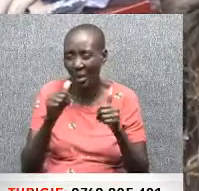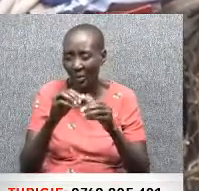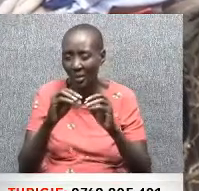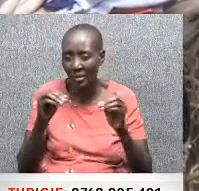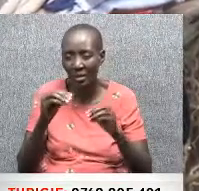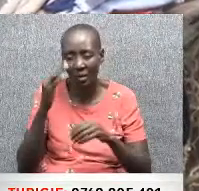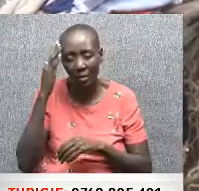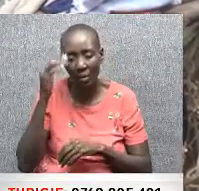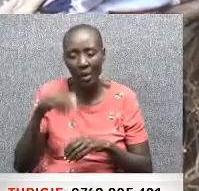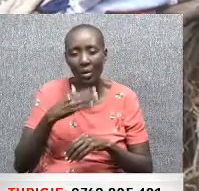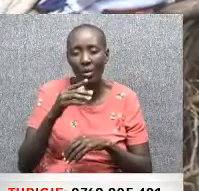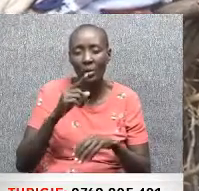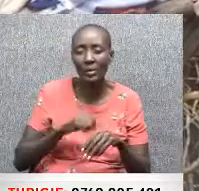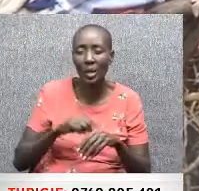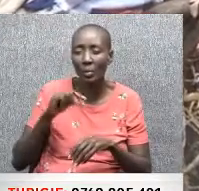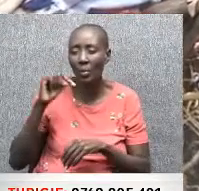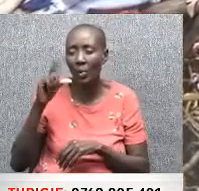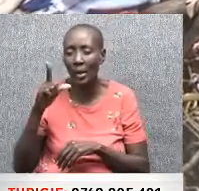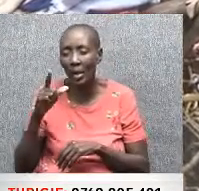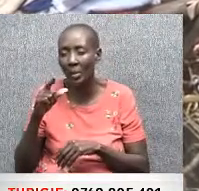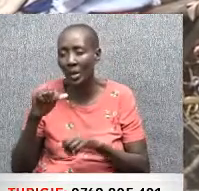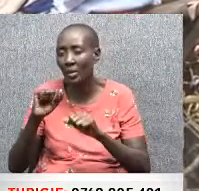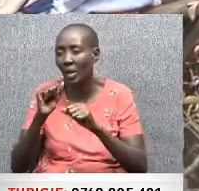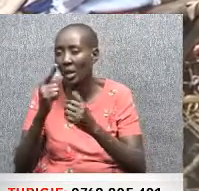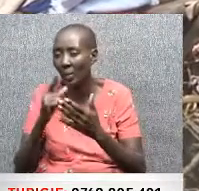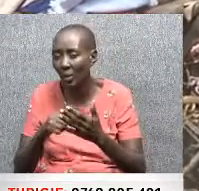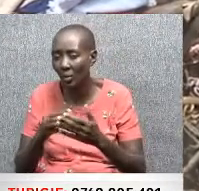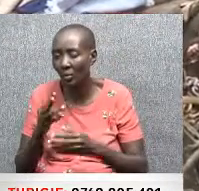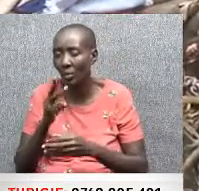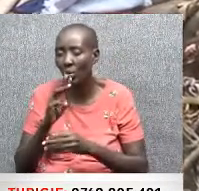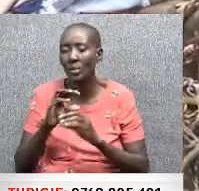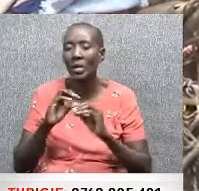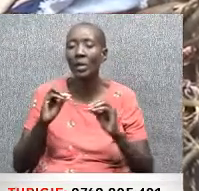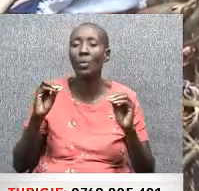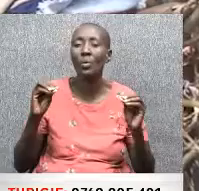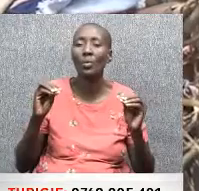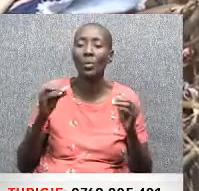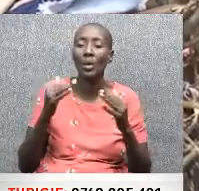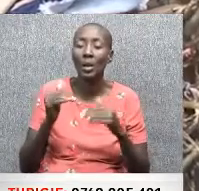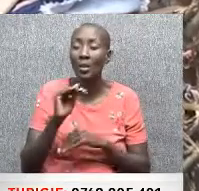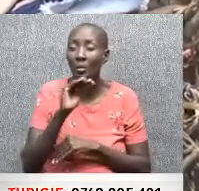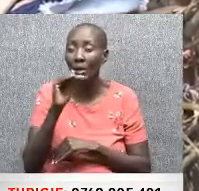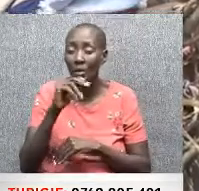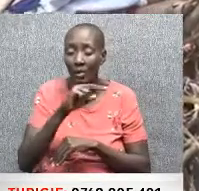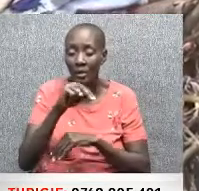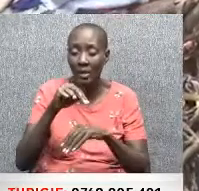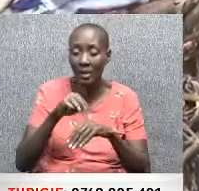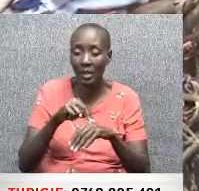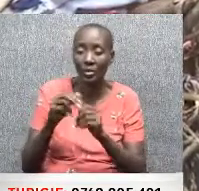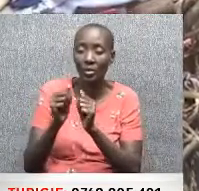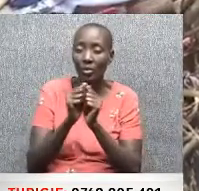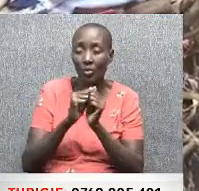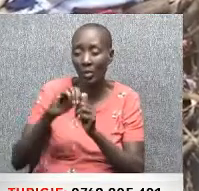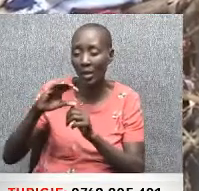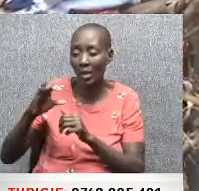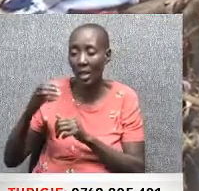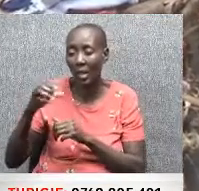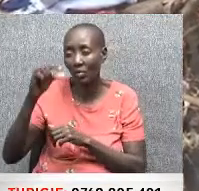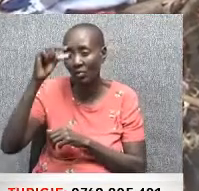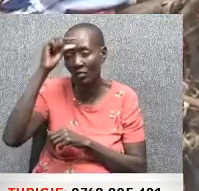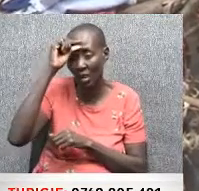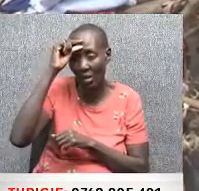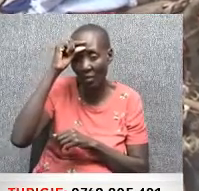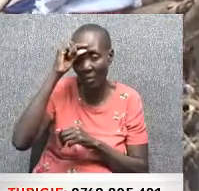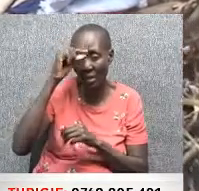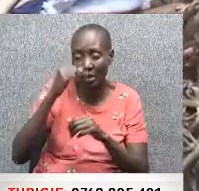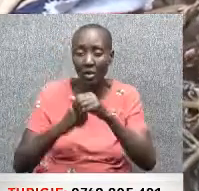kwenye mfereji yao, wanachokumbana nacho ni kinyume cha walichotarajia. Sasa wanaomba serikali kuu na ile ya kaunti pamoja na washikadau wengine waweze